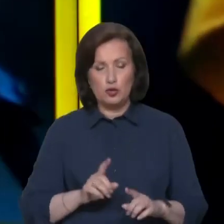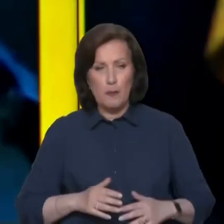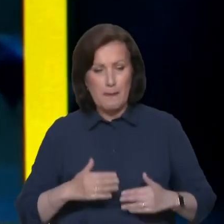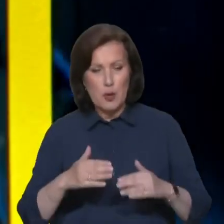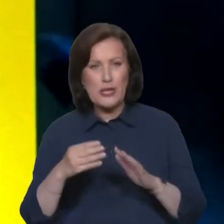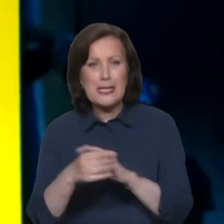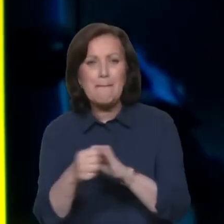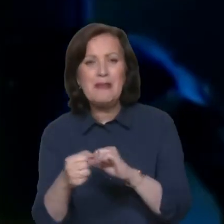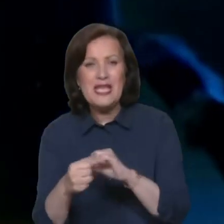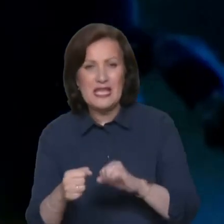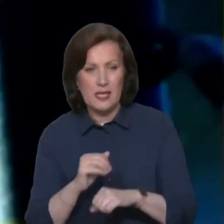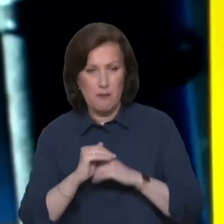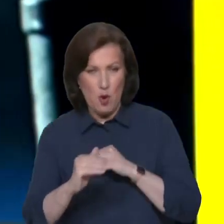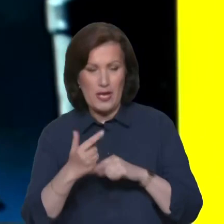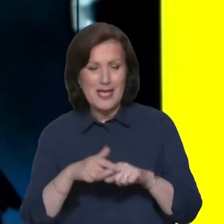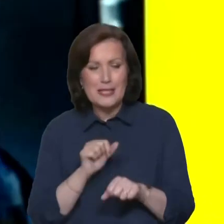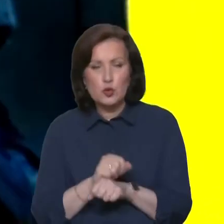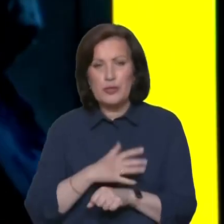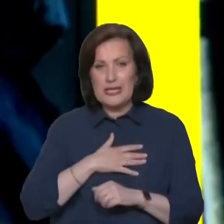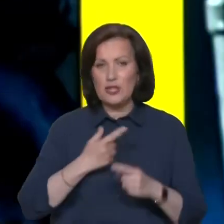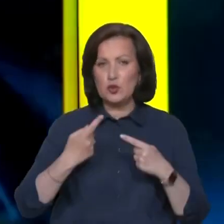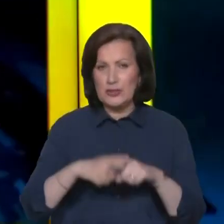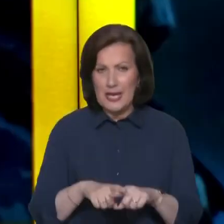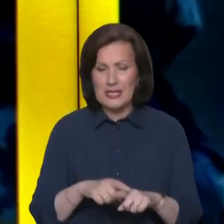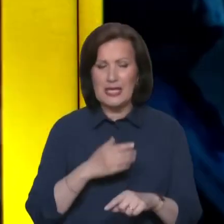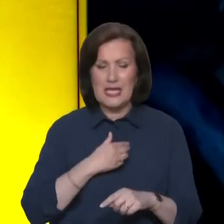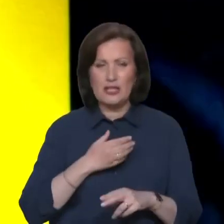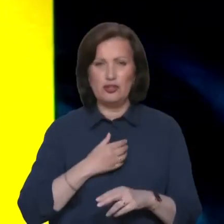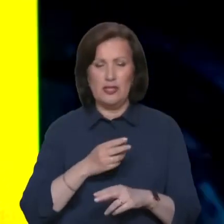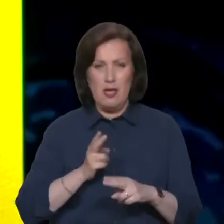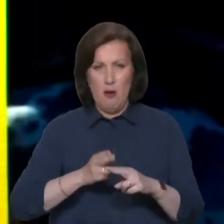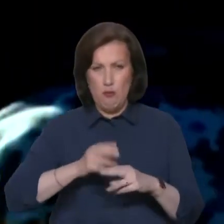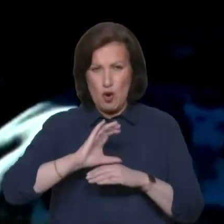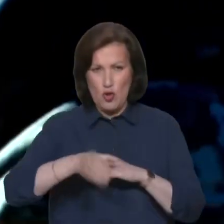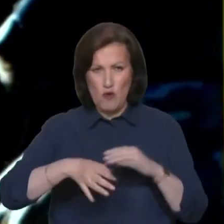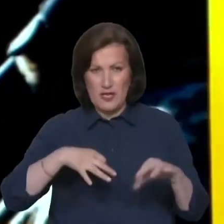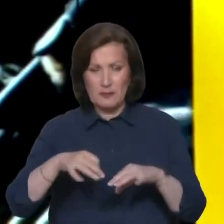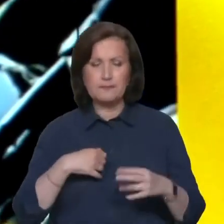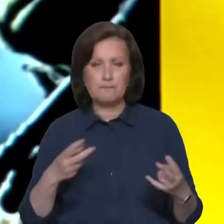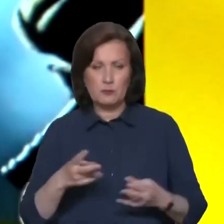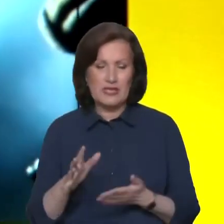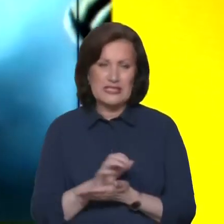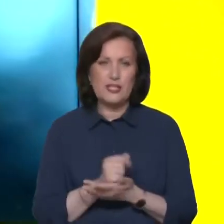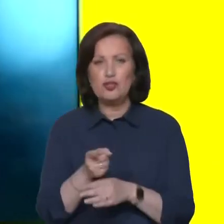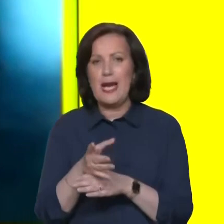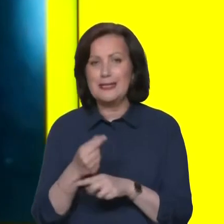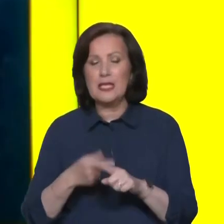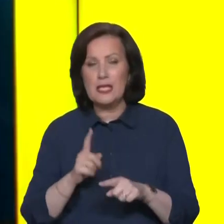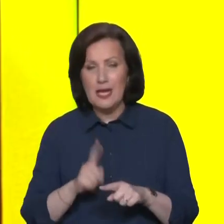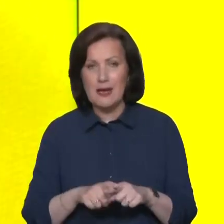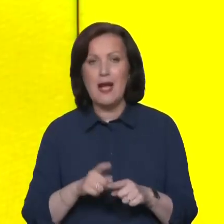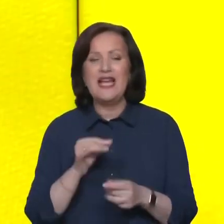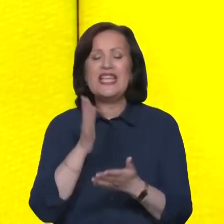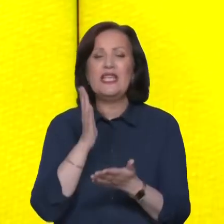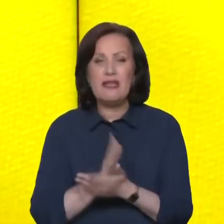поля, які зупиняють нашу техніку, наші бойові броньовані машини, звичайно ж, нам потрібно знищити артилерію, яка, власне